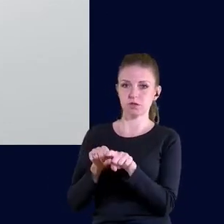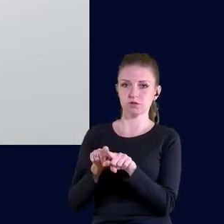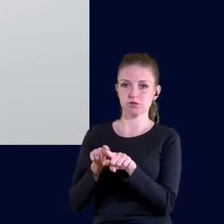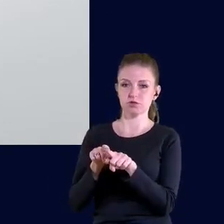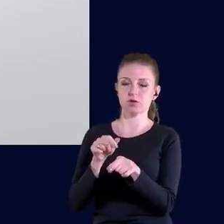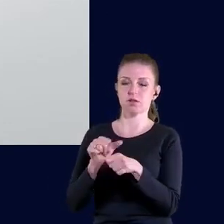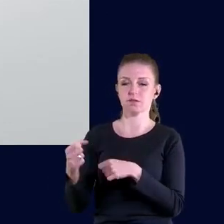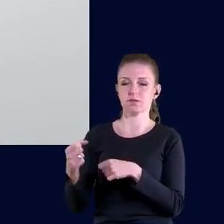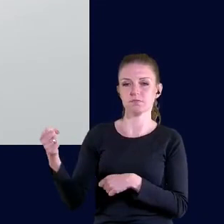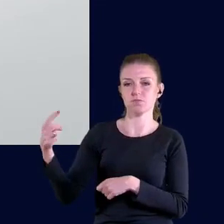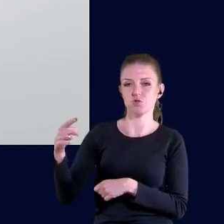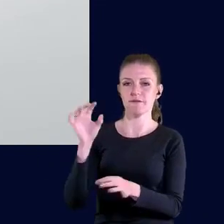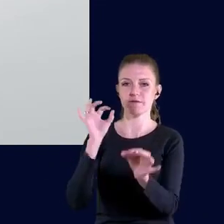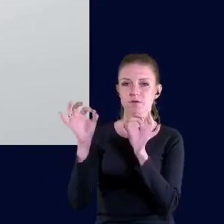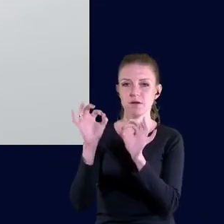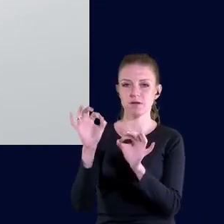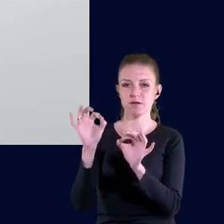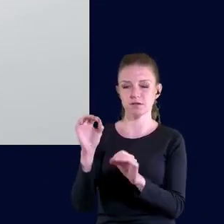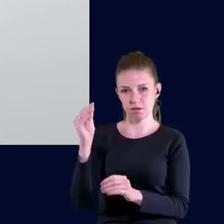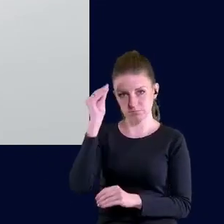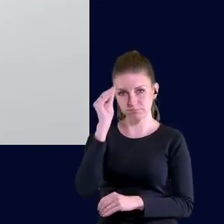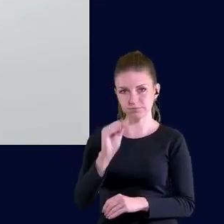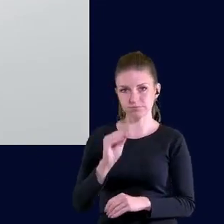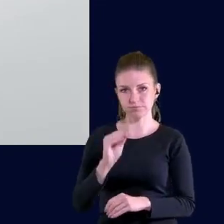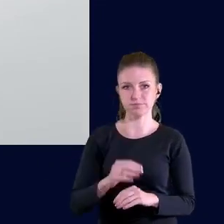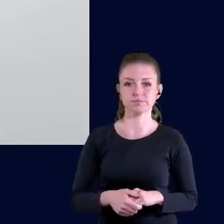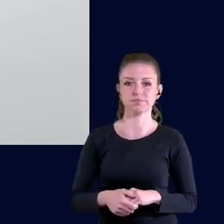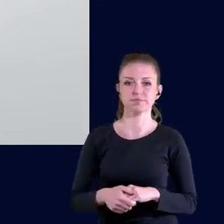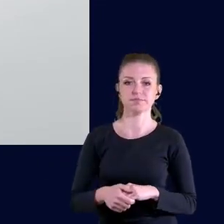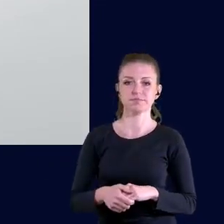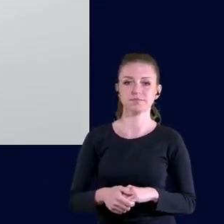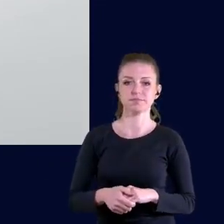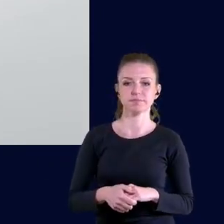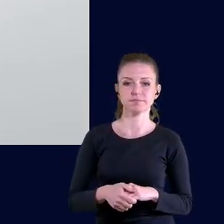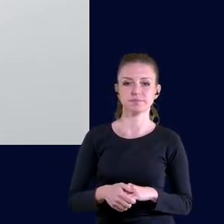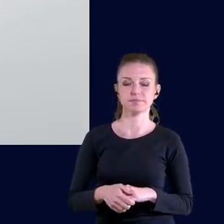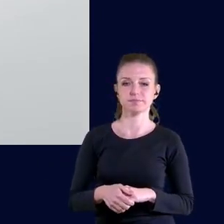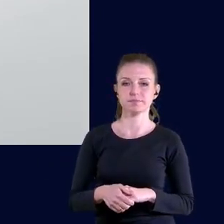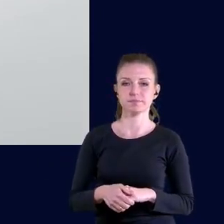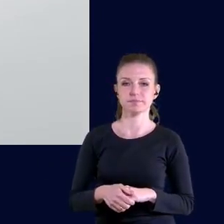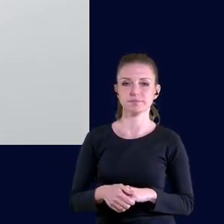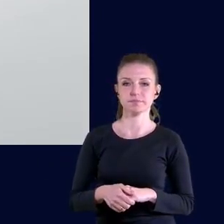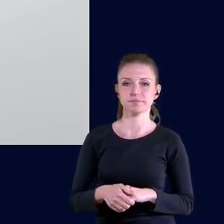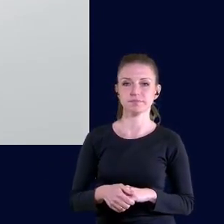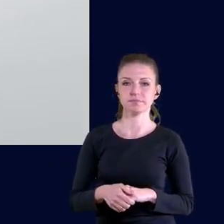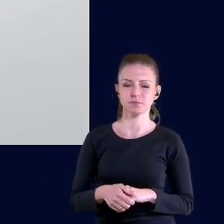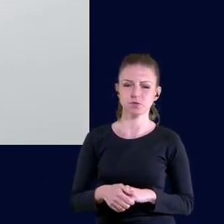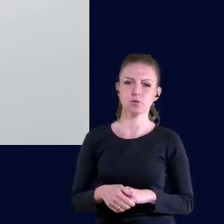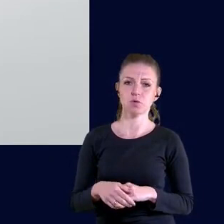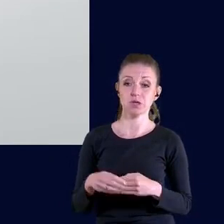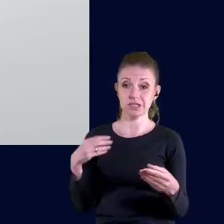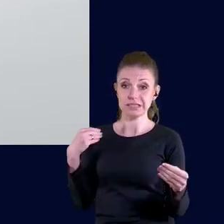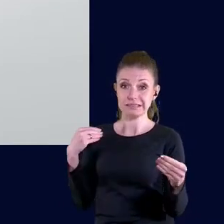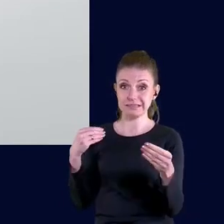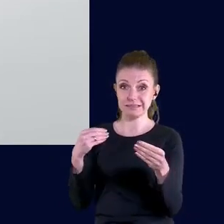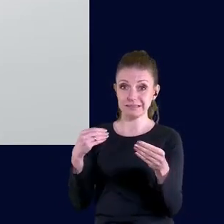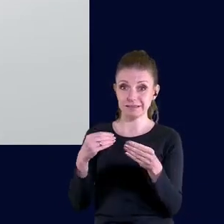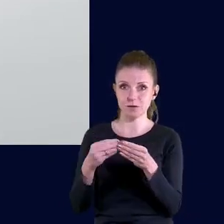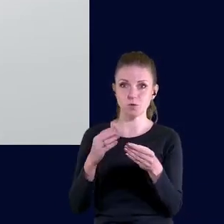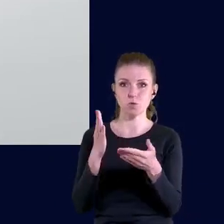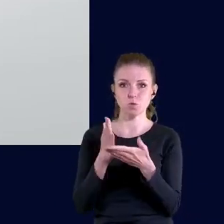rozpoczęciu się cyklu szkoleń żeby ta informacja była jak najbardziej widoczna jak najbardziej